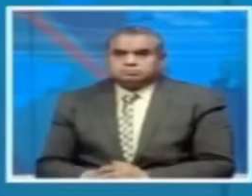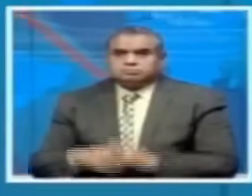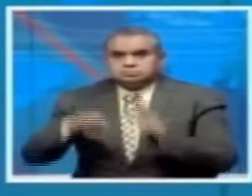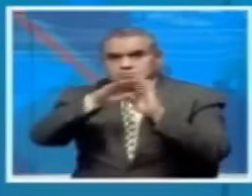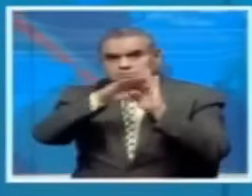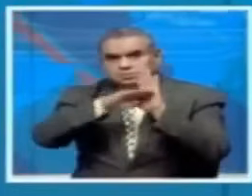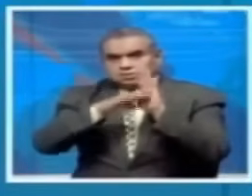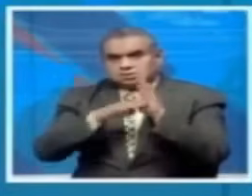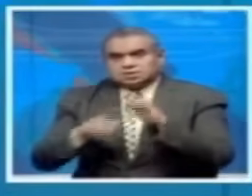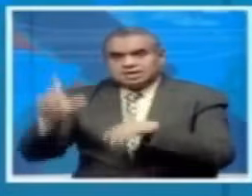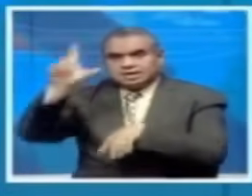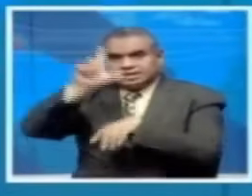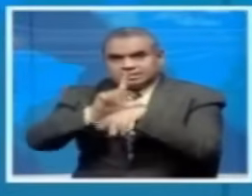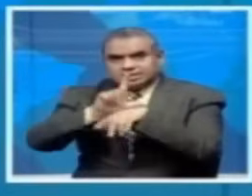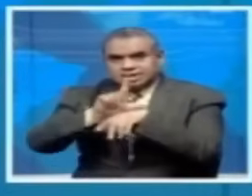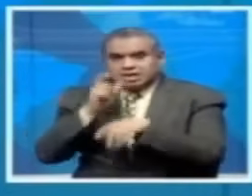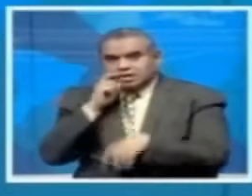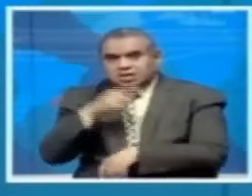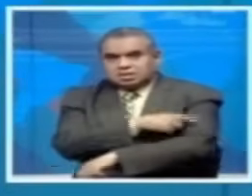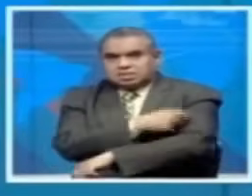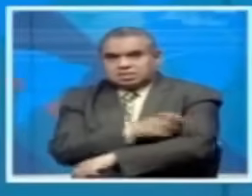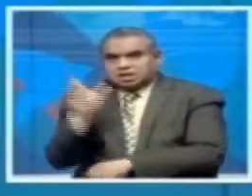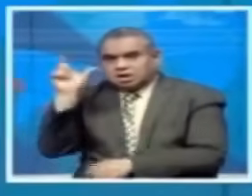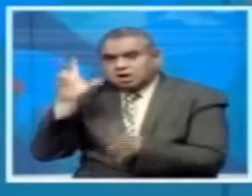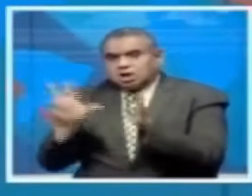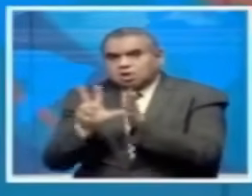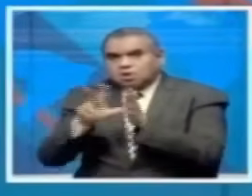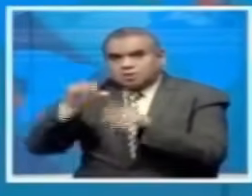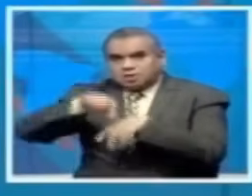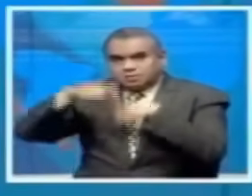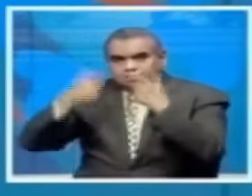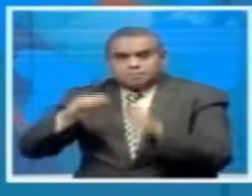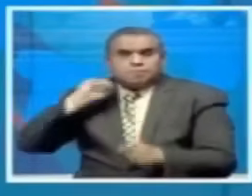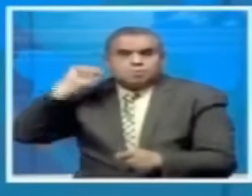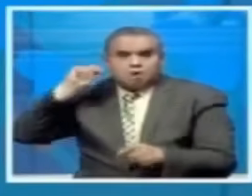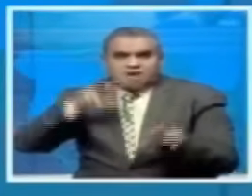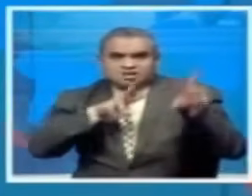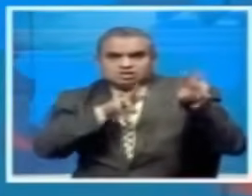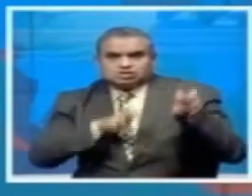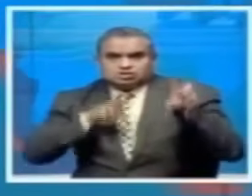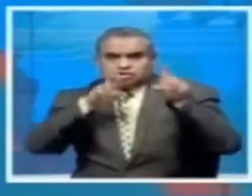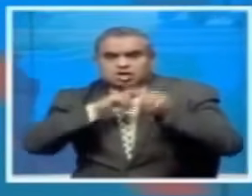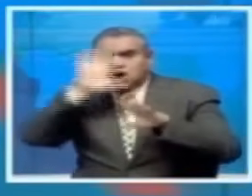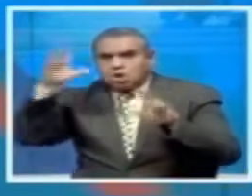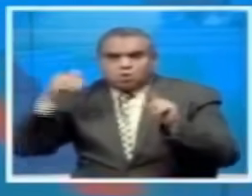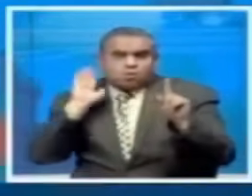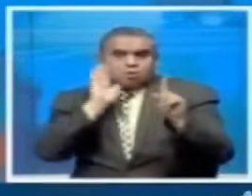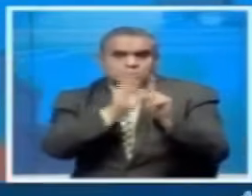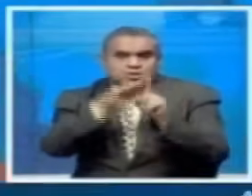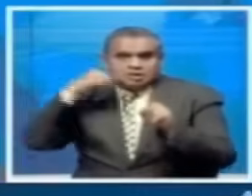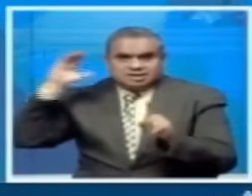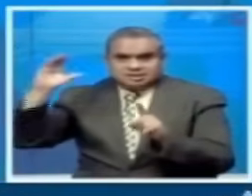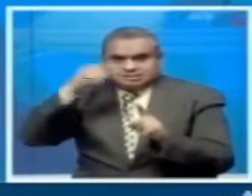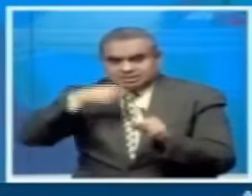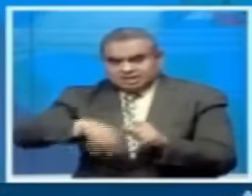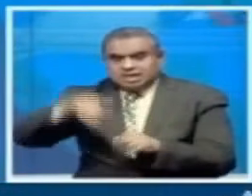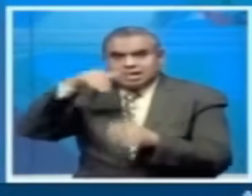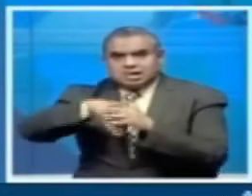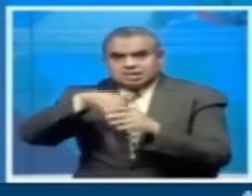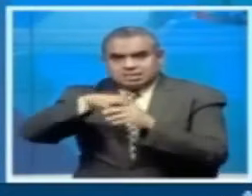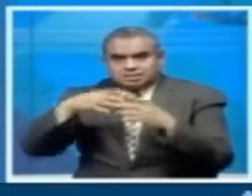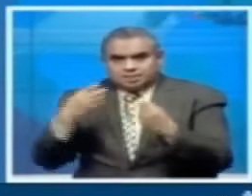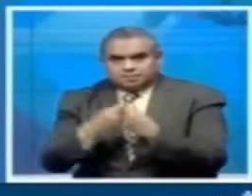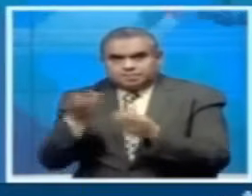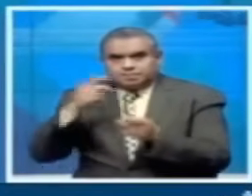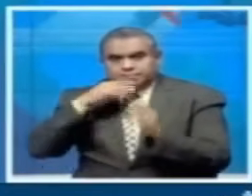نظم اتحاد النقابات العمالية في محافظة الشرقية مؤتمرا لدعم المرشح الرئاسي عبد الفتاح السيسي في الانتخابات الرئاسية المقبلة.